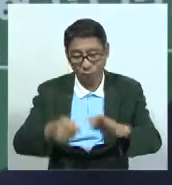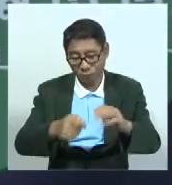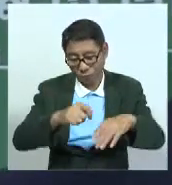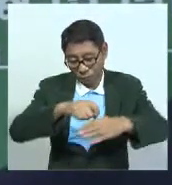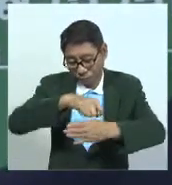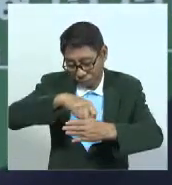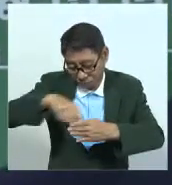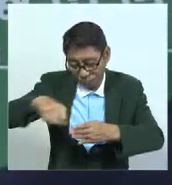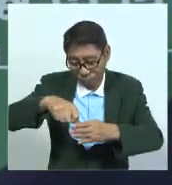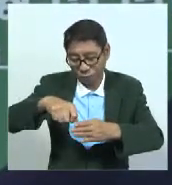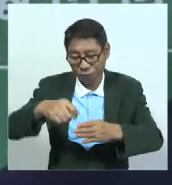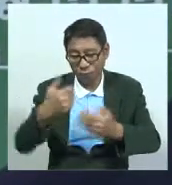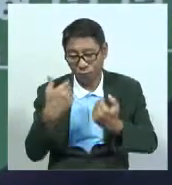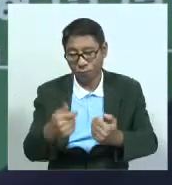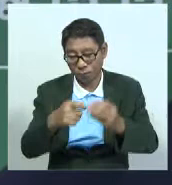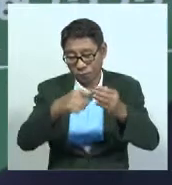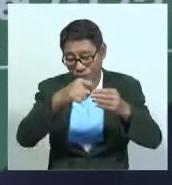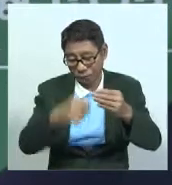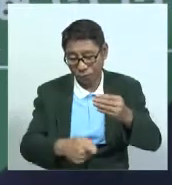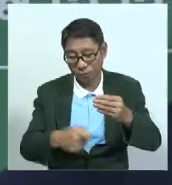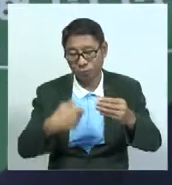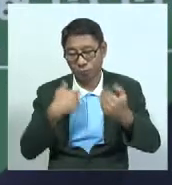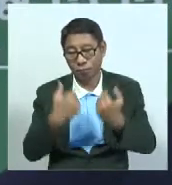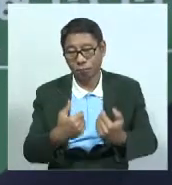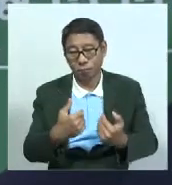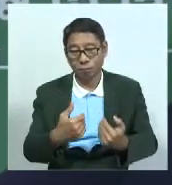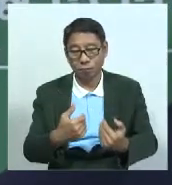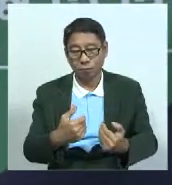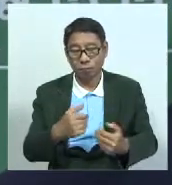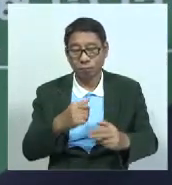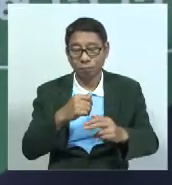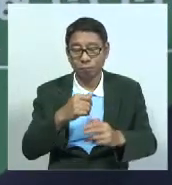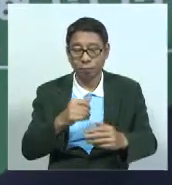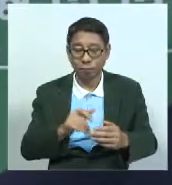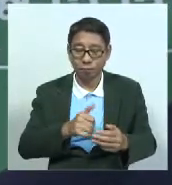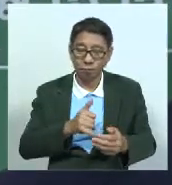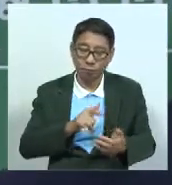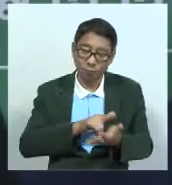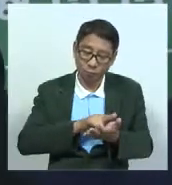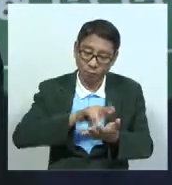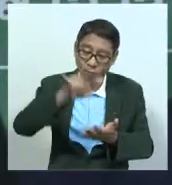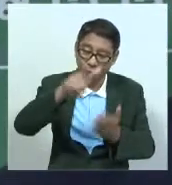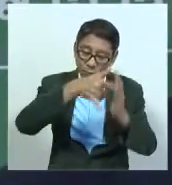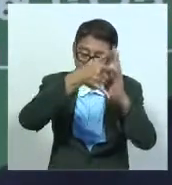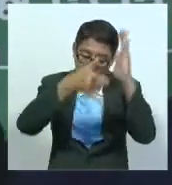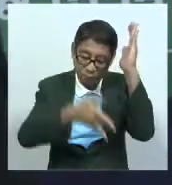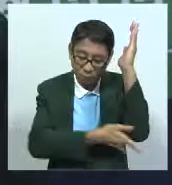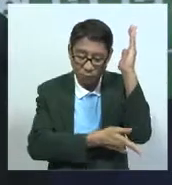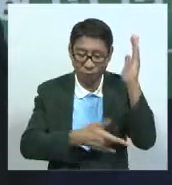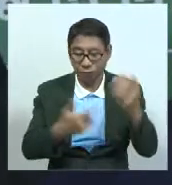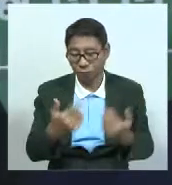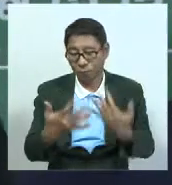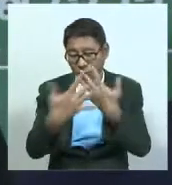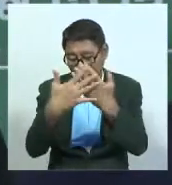าอะไรทอยเลทรีแล้วก็เดินทางไปสิงคโปร์ไปมาเลเซียที่ตัวใครตัวมัน